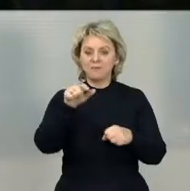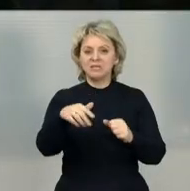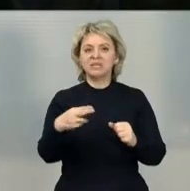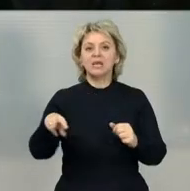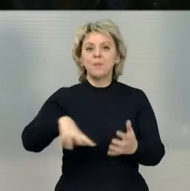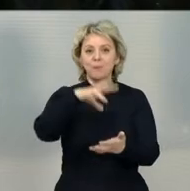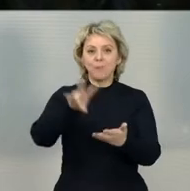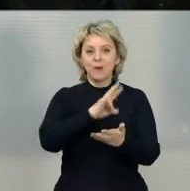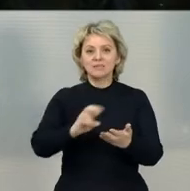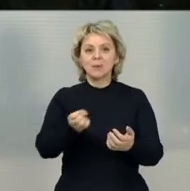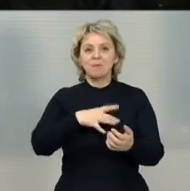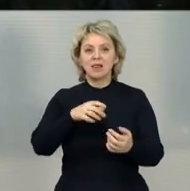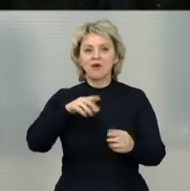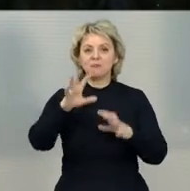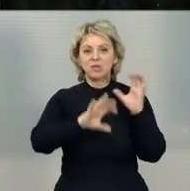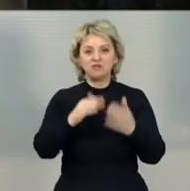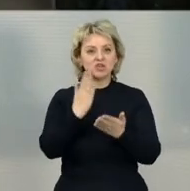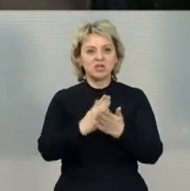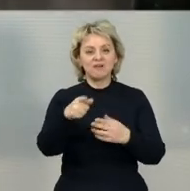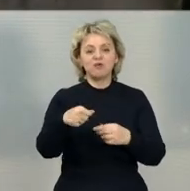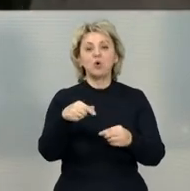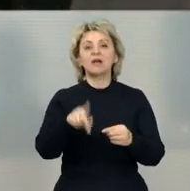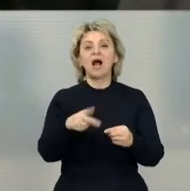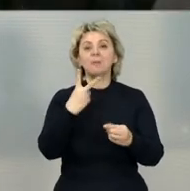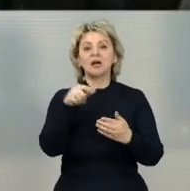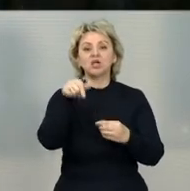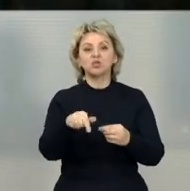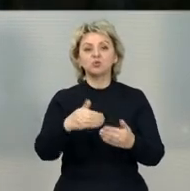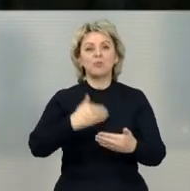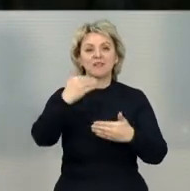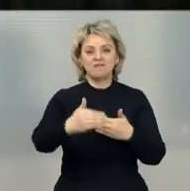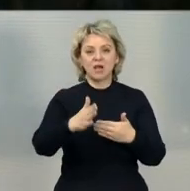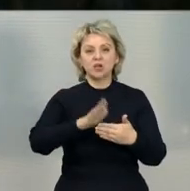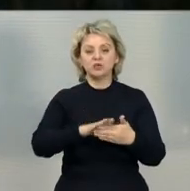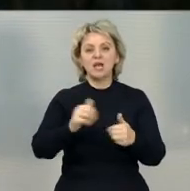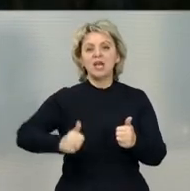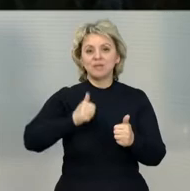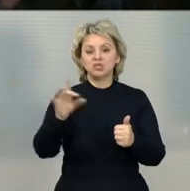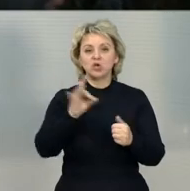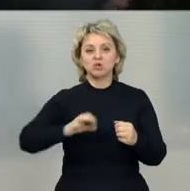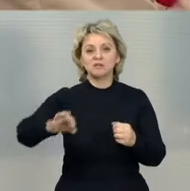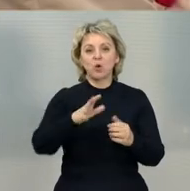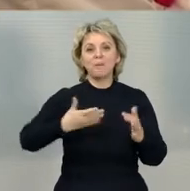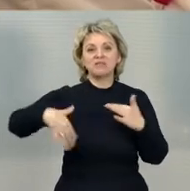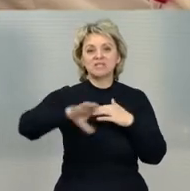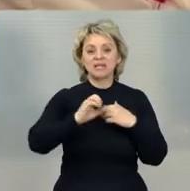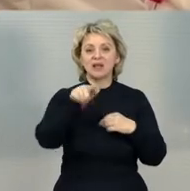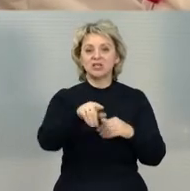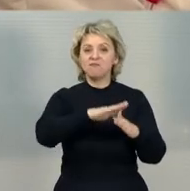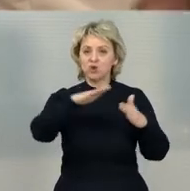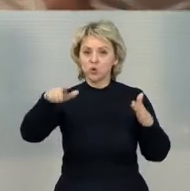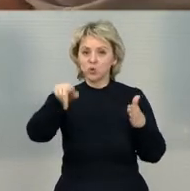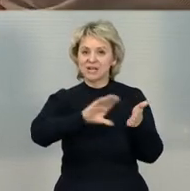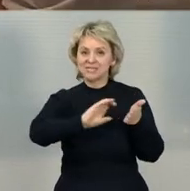Пасха от Белого Медведя, как мероприятие, является инструментом, формирующим и продвигающим имидж Ростовской области по всей стране. Верхушка